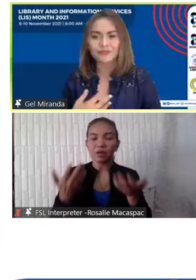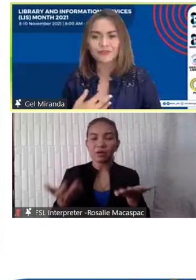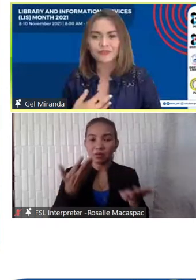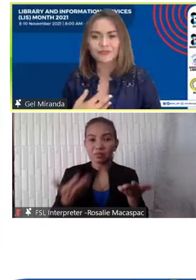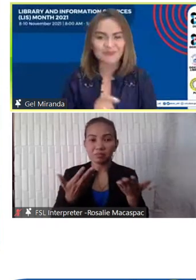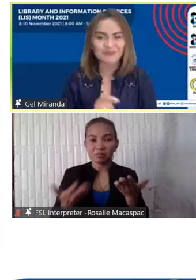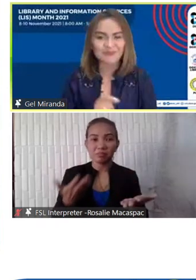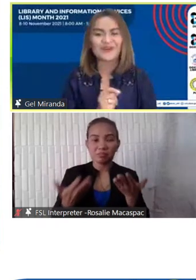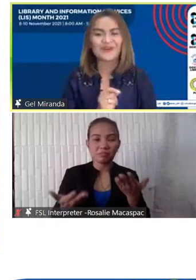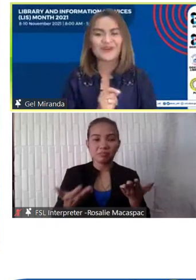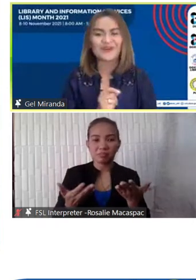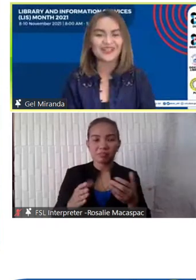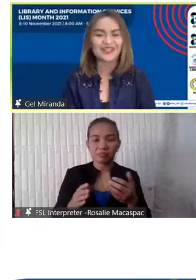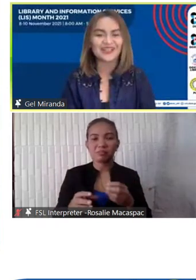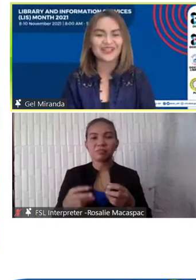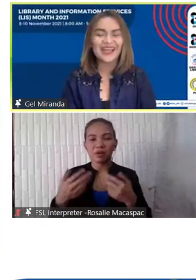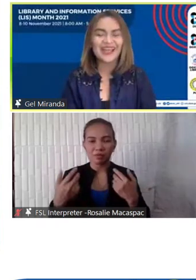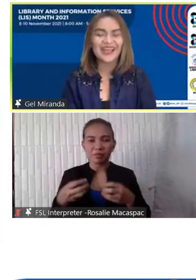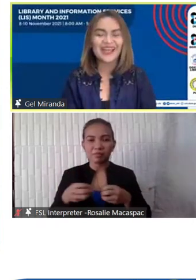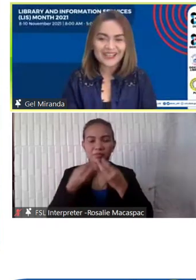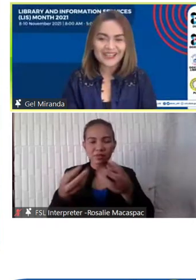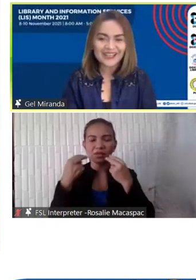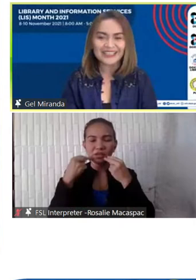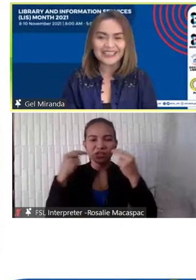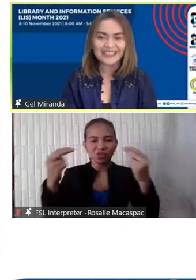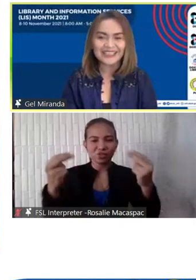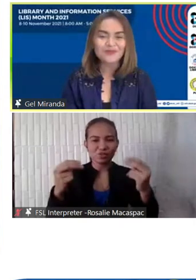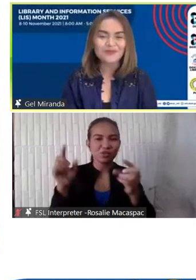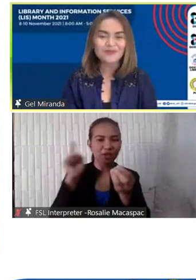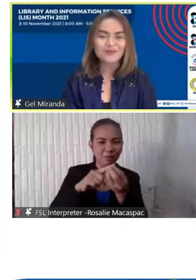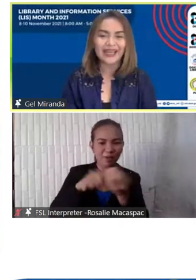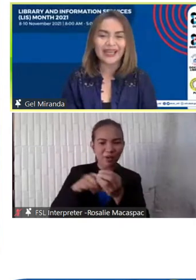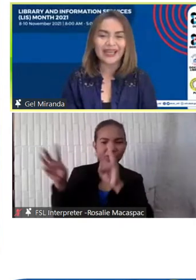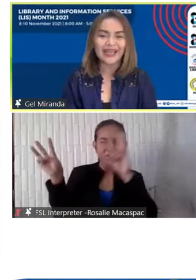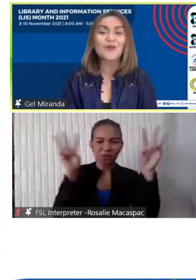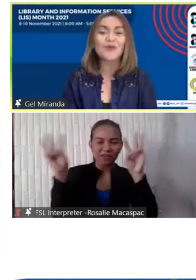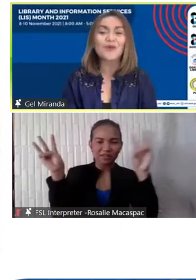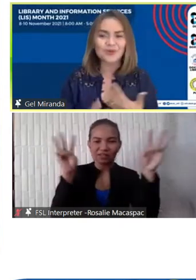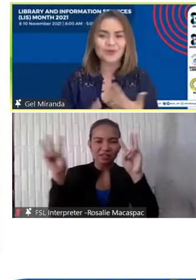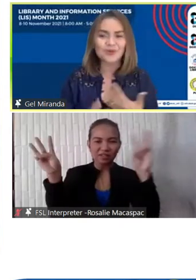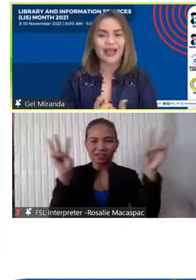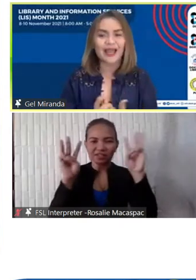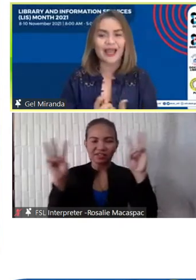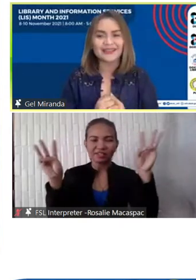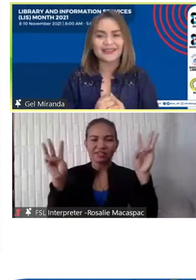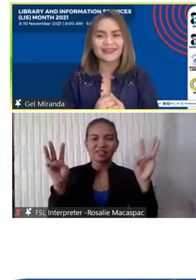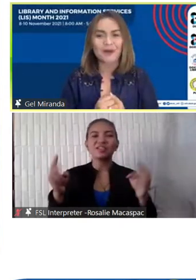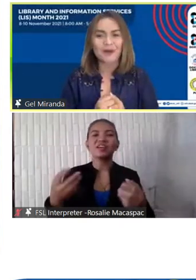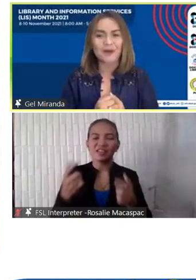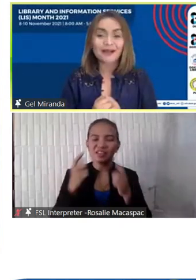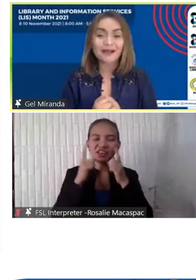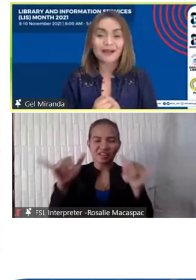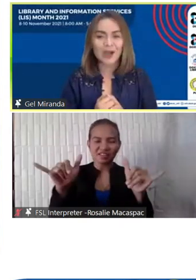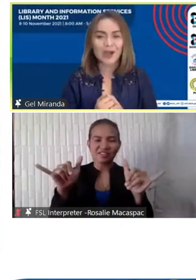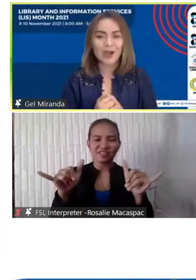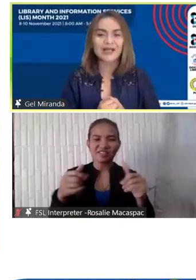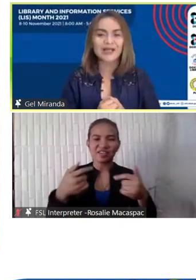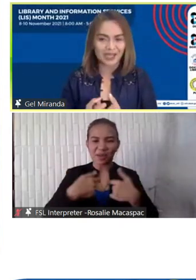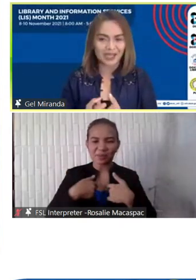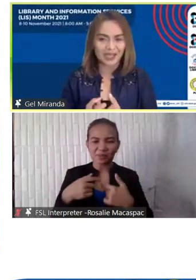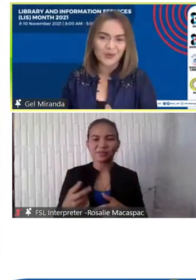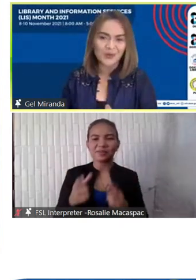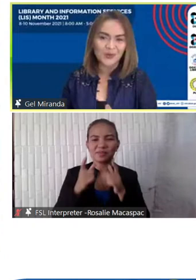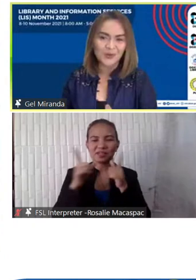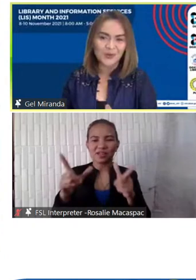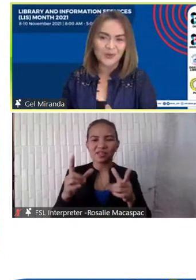ako, magbabalita ako ng ulat panahon. And luckily, ay ako po yung pinalad na matanggap bilang